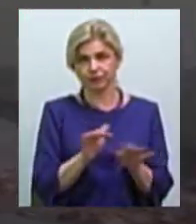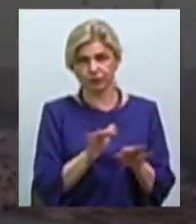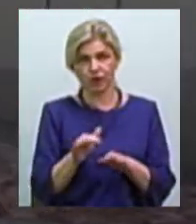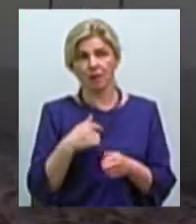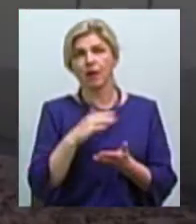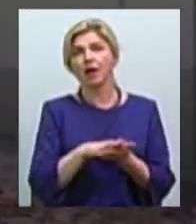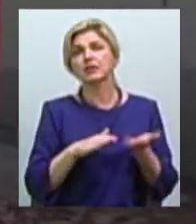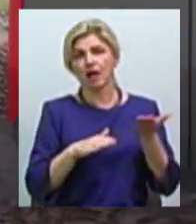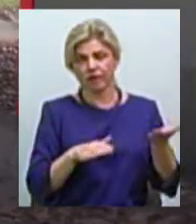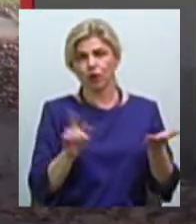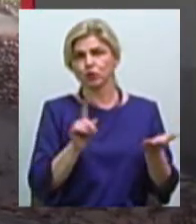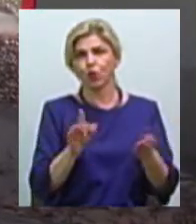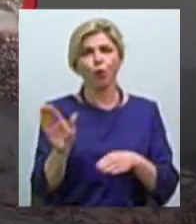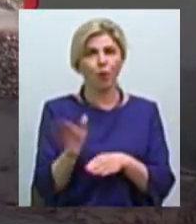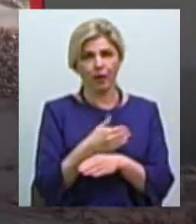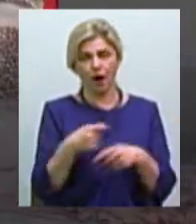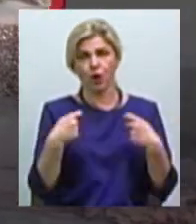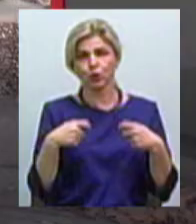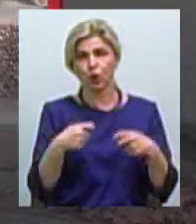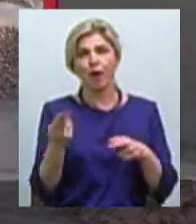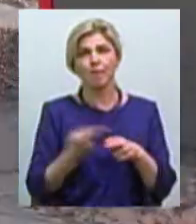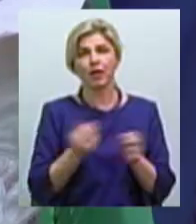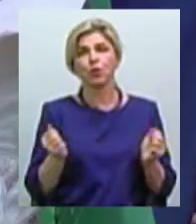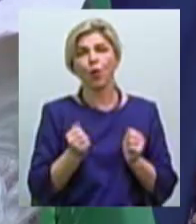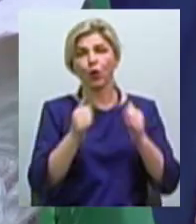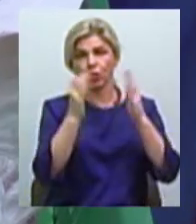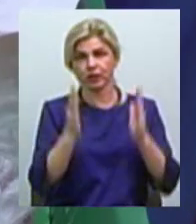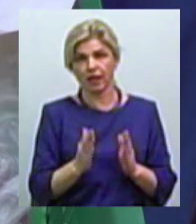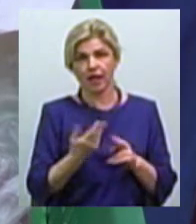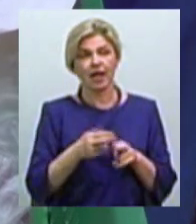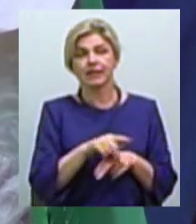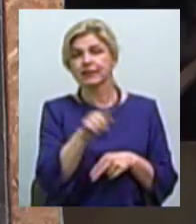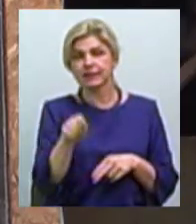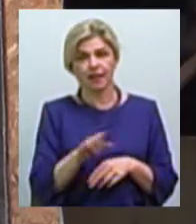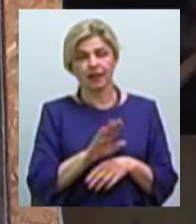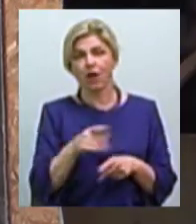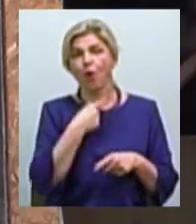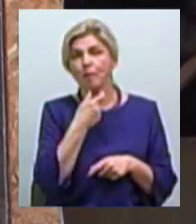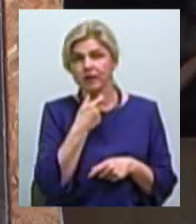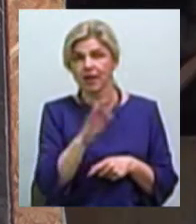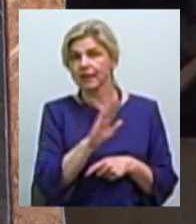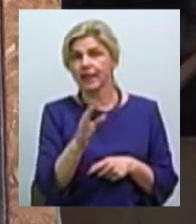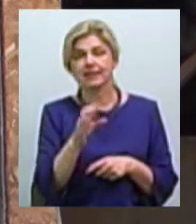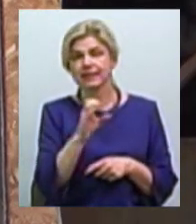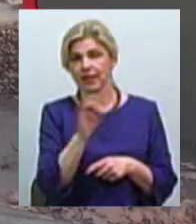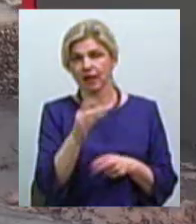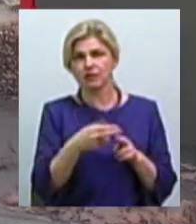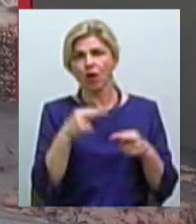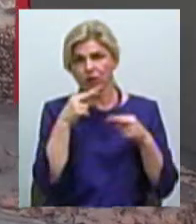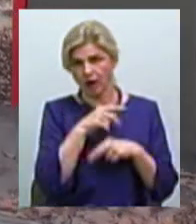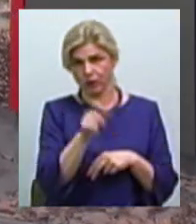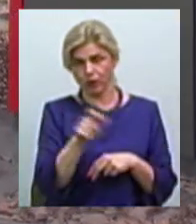прибрали оці всі торгівлі без холодильників, адже це не ковбаса і не сир. Вони труять людей. Це не